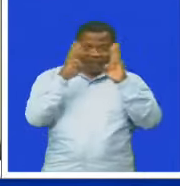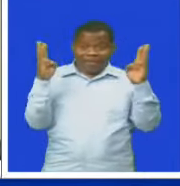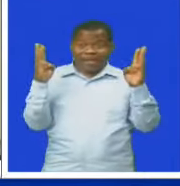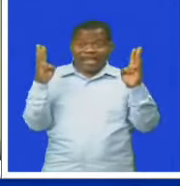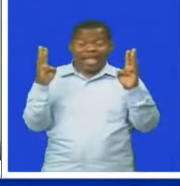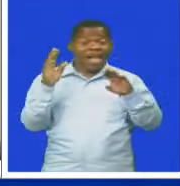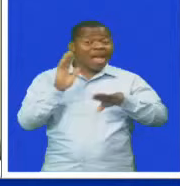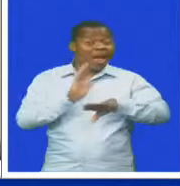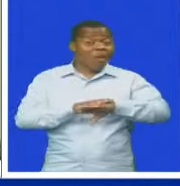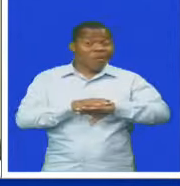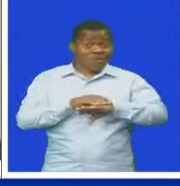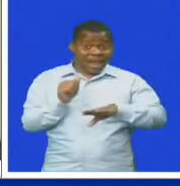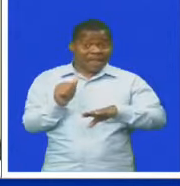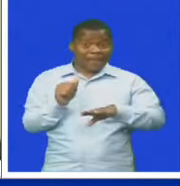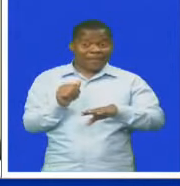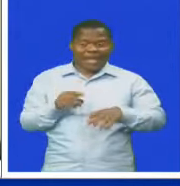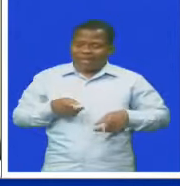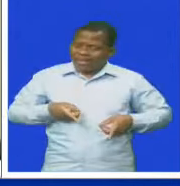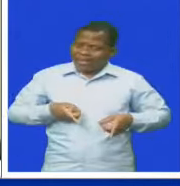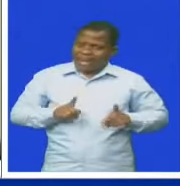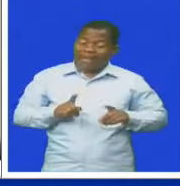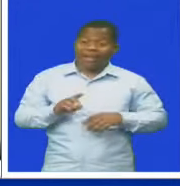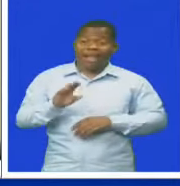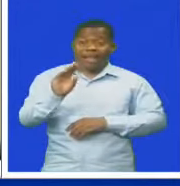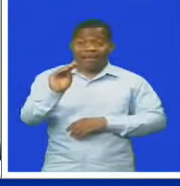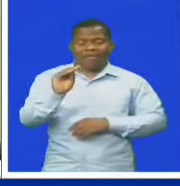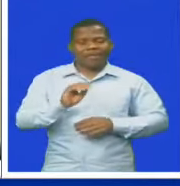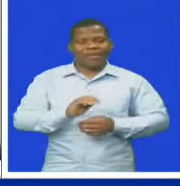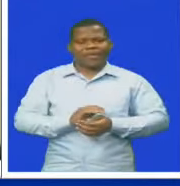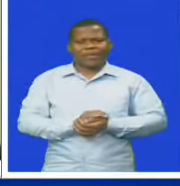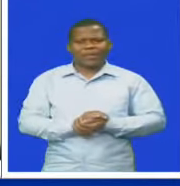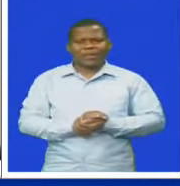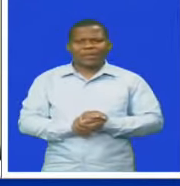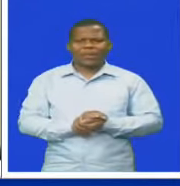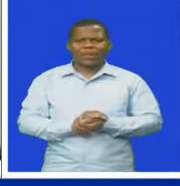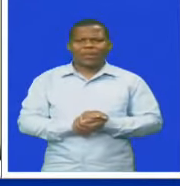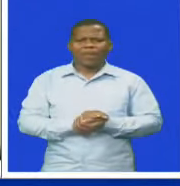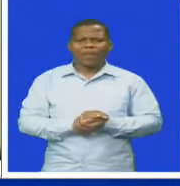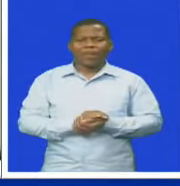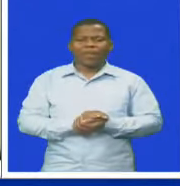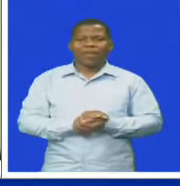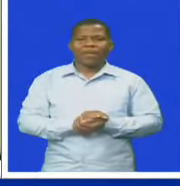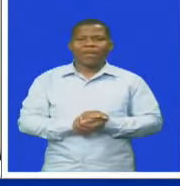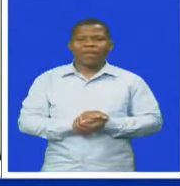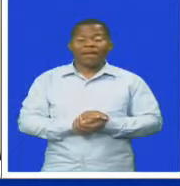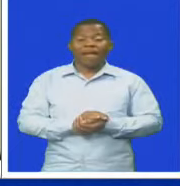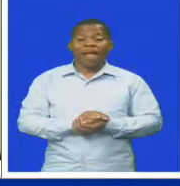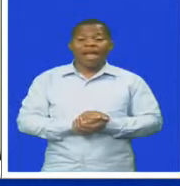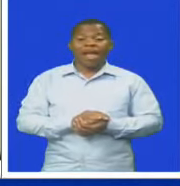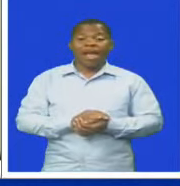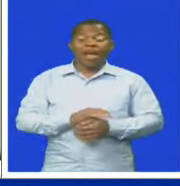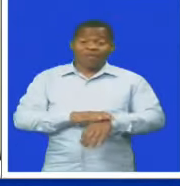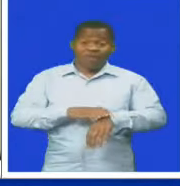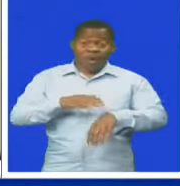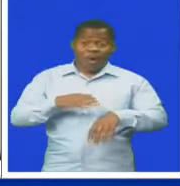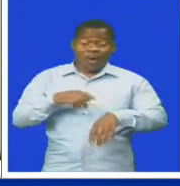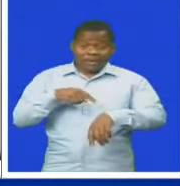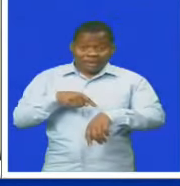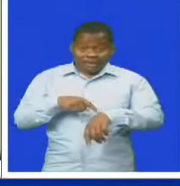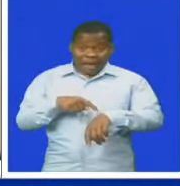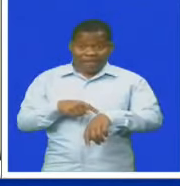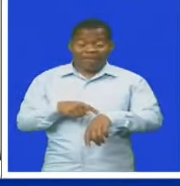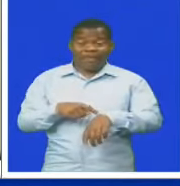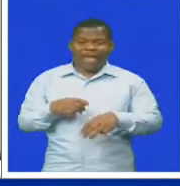Sendlula futhi sikhulume esigabeni sekuthi etikhathini lesiphila kuto kuyanakeka lokuthi bachubeka